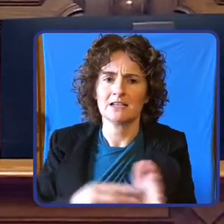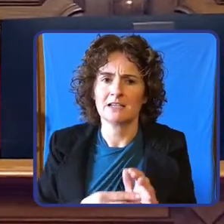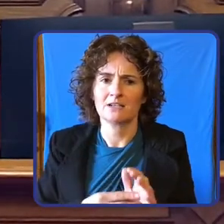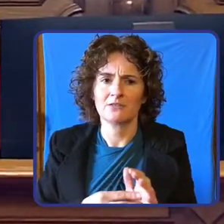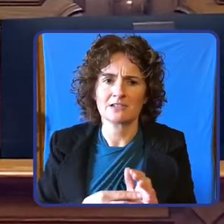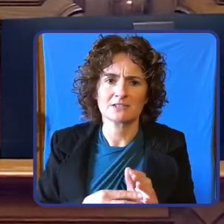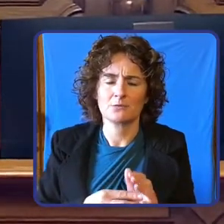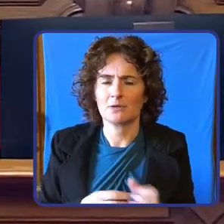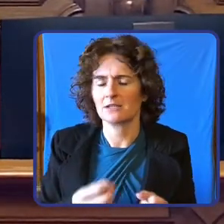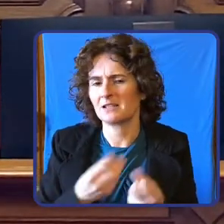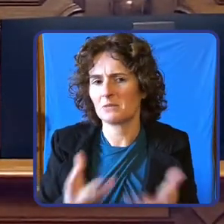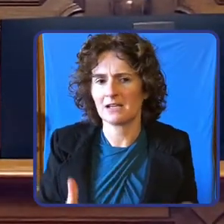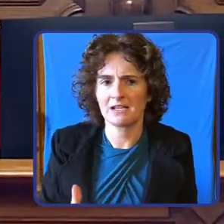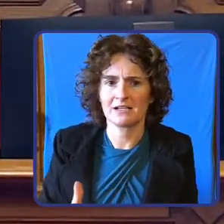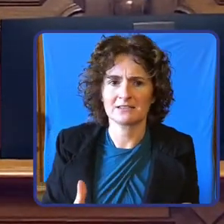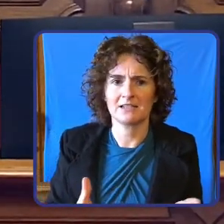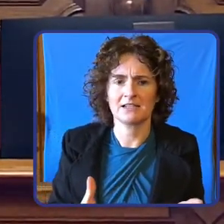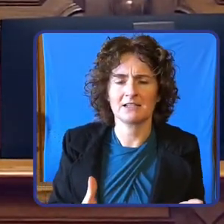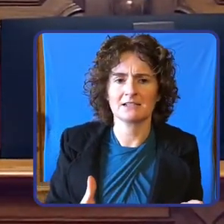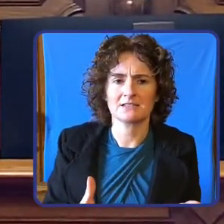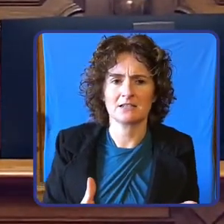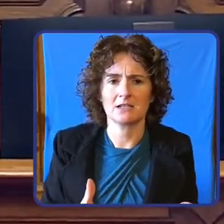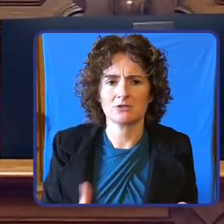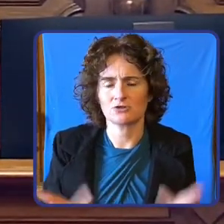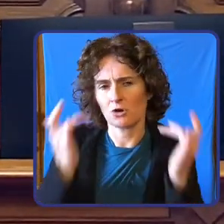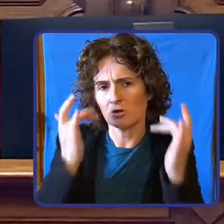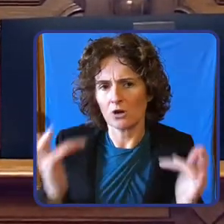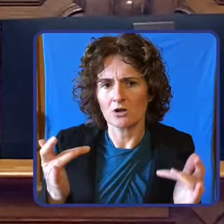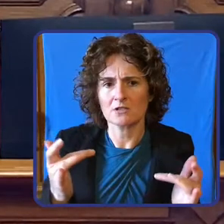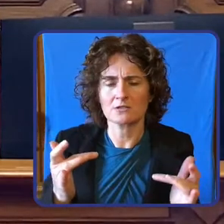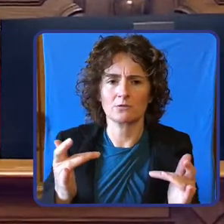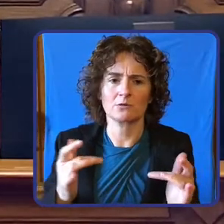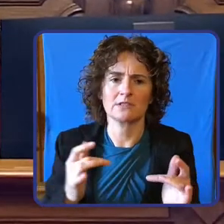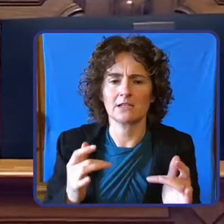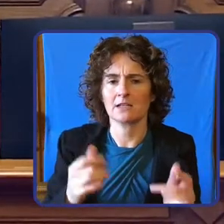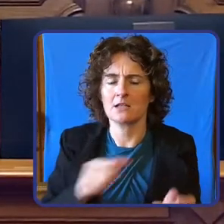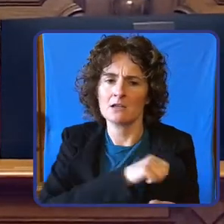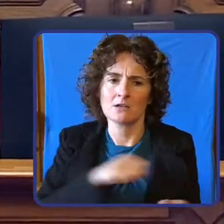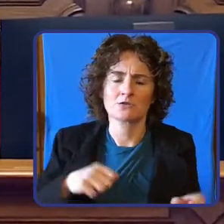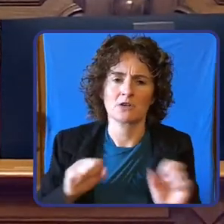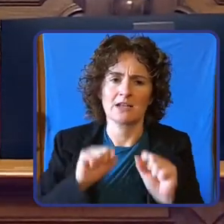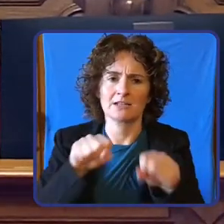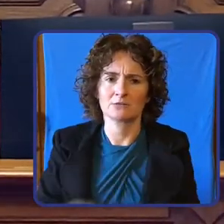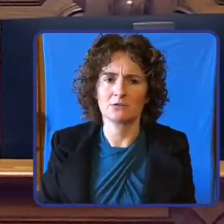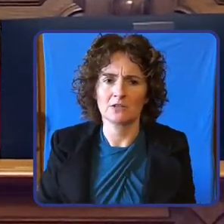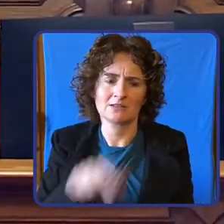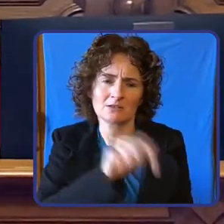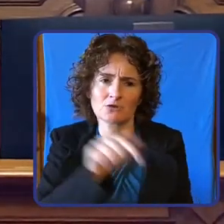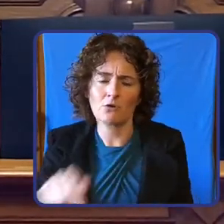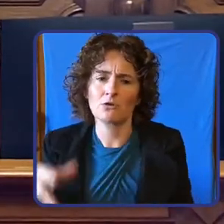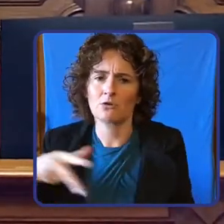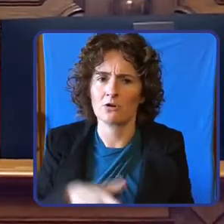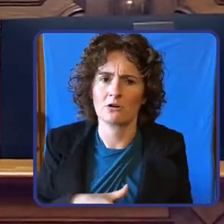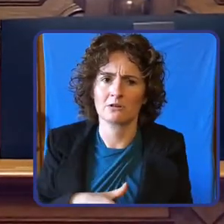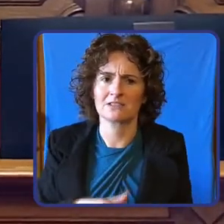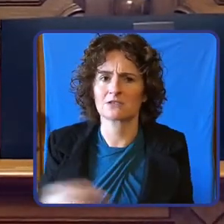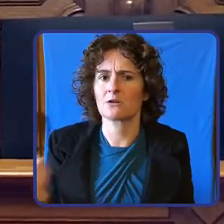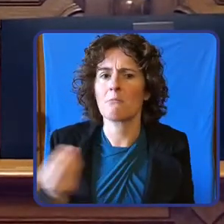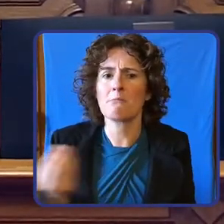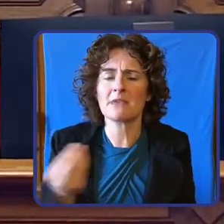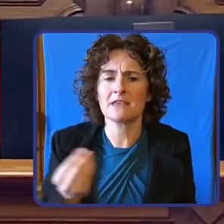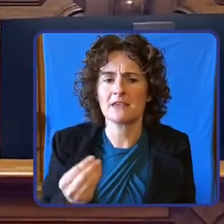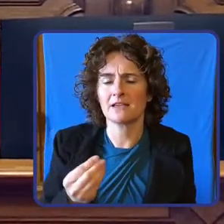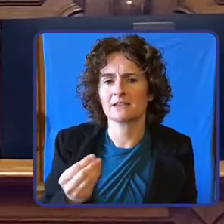tulajdoni jogához. És akkor csodálkoznak, hogy nem tudtuk megcsinálni. Önök tudták megakadályozni. Miért nem valósult meg a McDonald's még